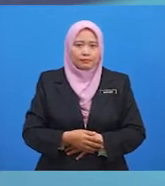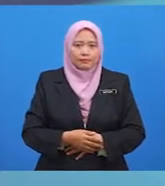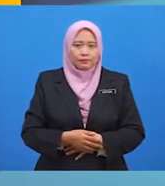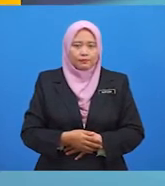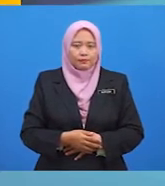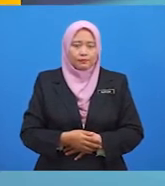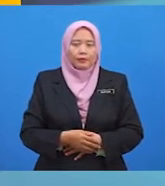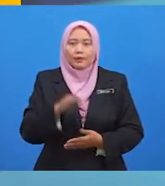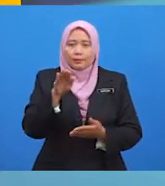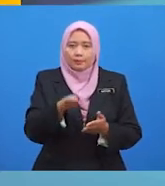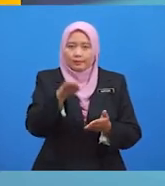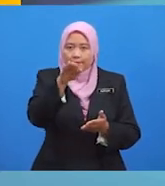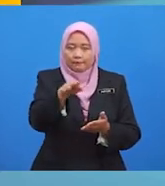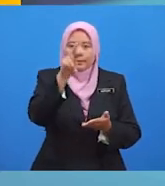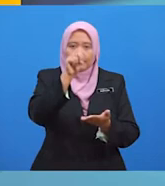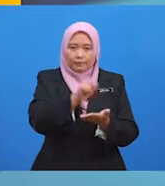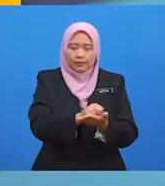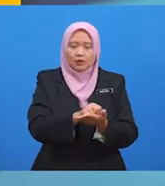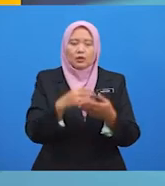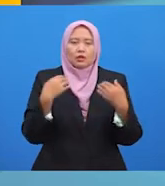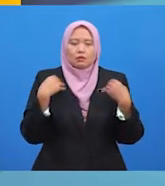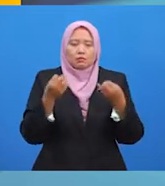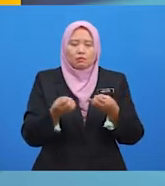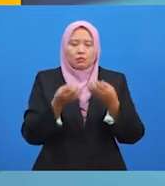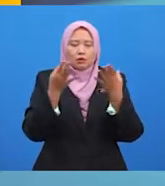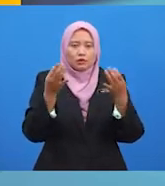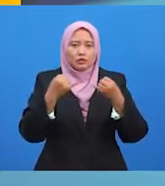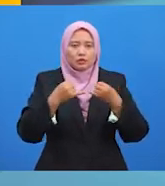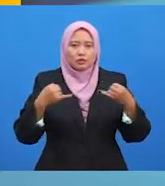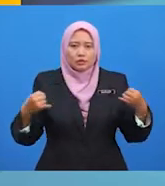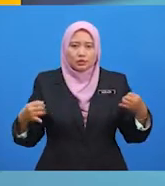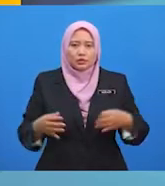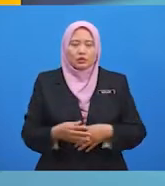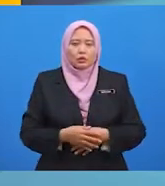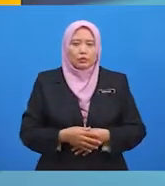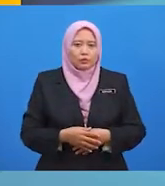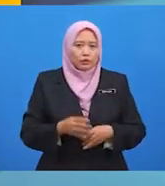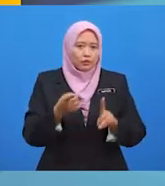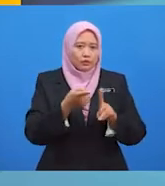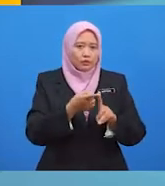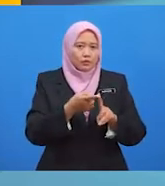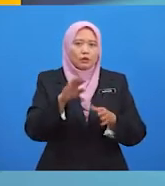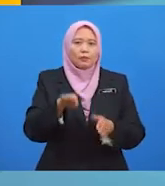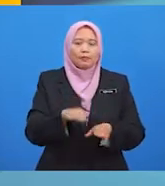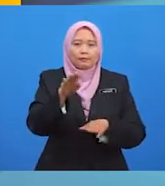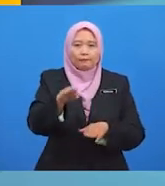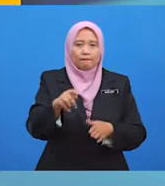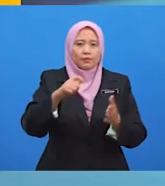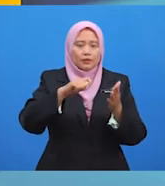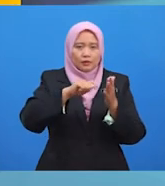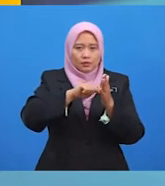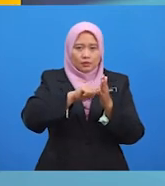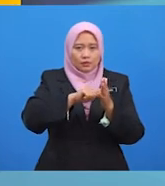Tapak bash ini mempunyai pelbagai jenis, contohnya tapak kicil, tapak